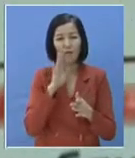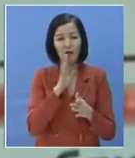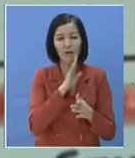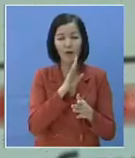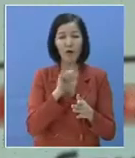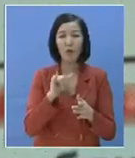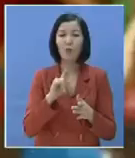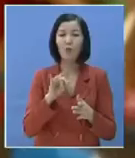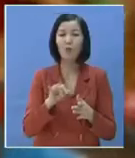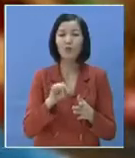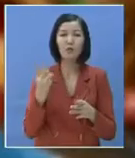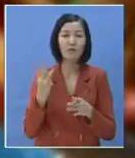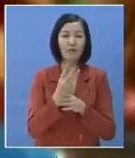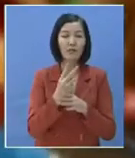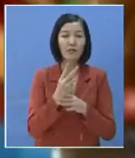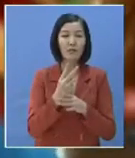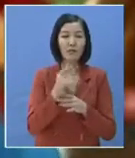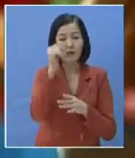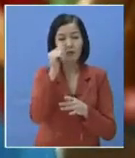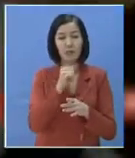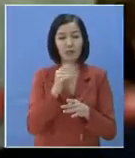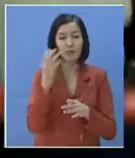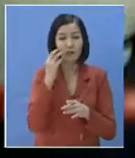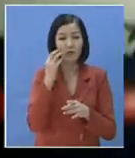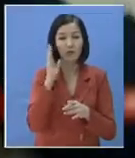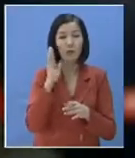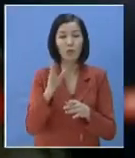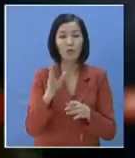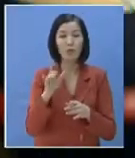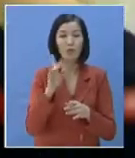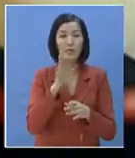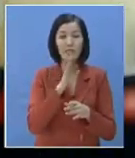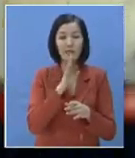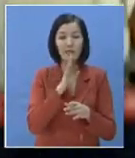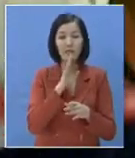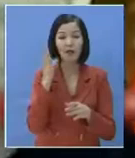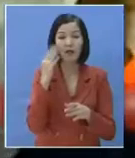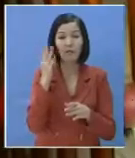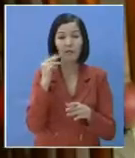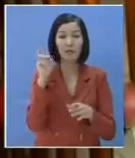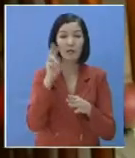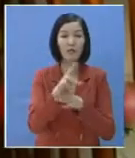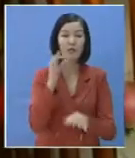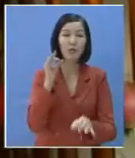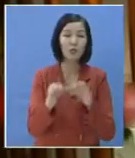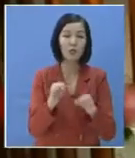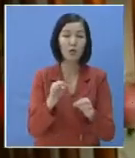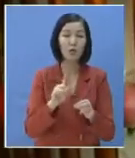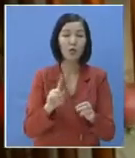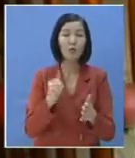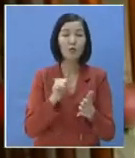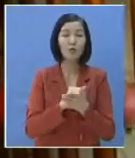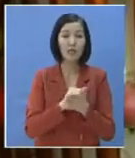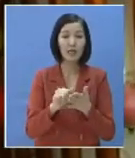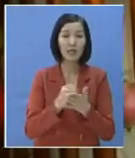УЗИ на втором месяце беременности показало, что у нее будет девочка. Алматинцы решили обратиться в суд, чтобы доказать пол